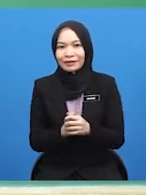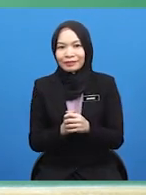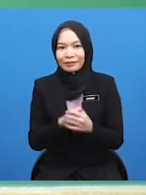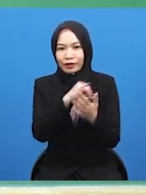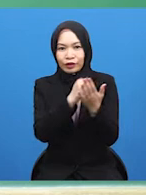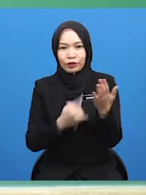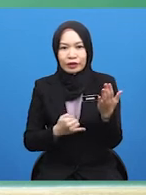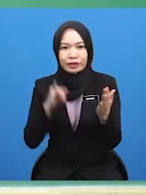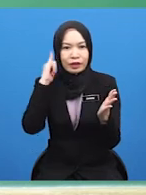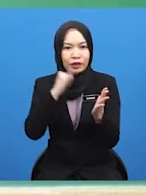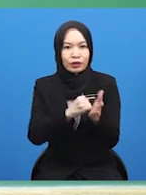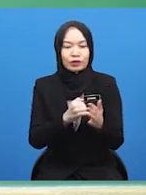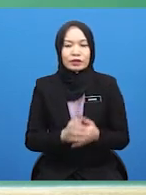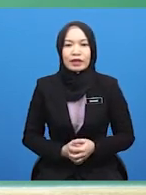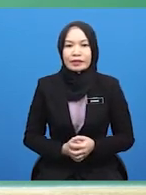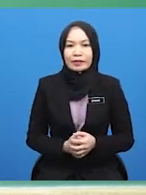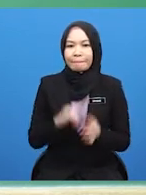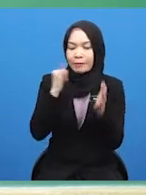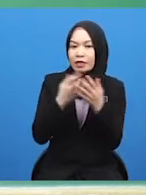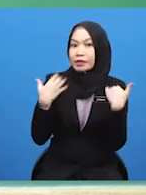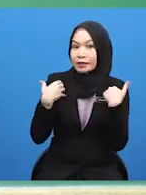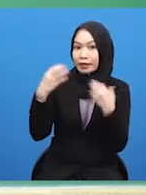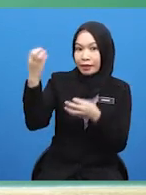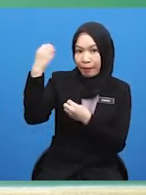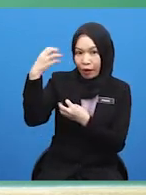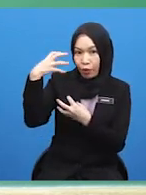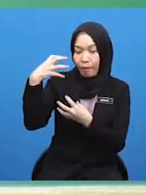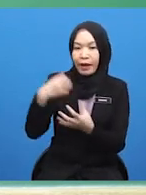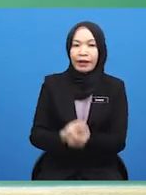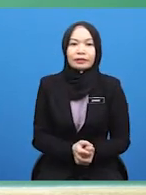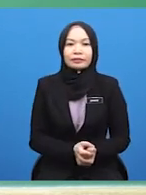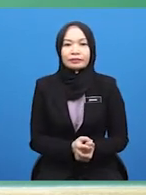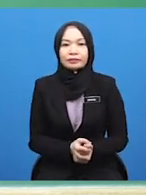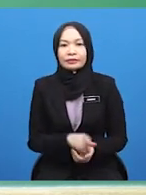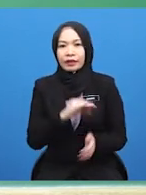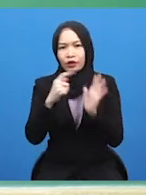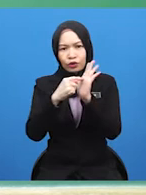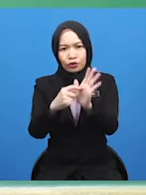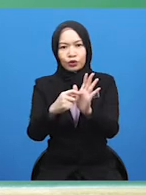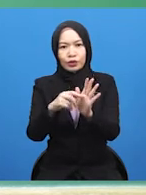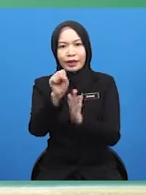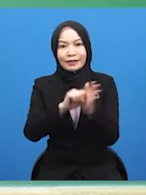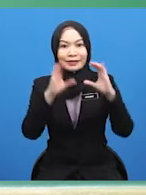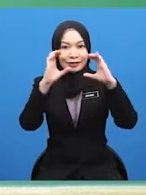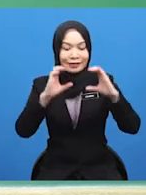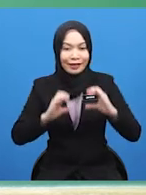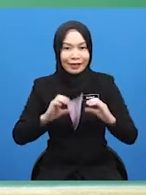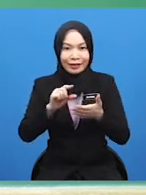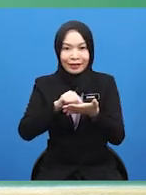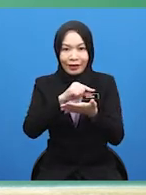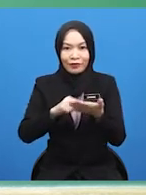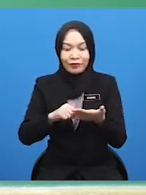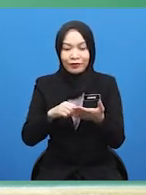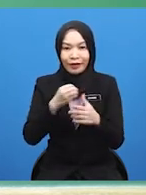ilustrasi, gambar imej yang mempunyai maklumat tertentu dipersembahkan secara grafik atau olahan